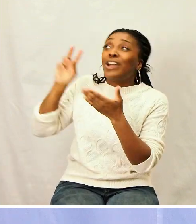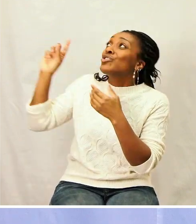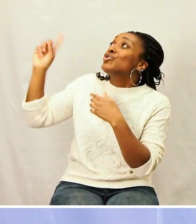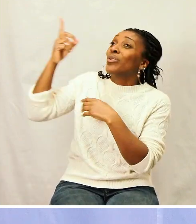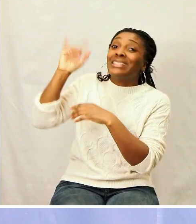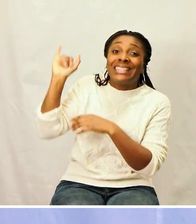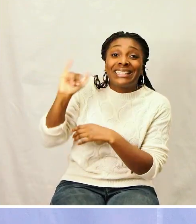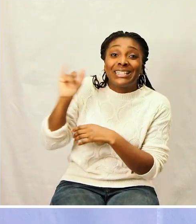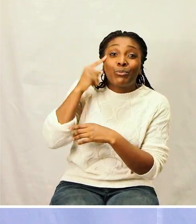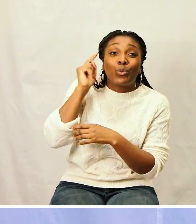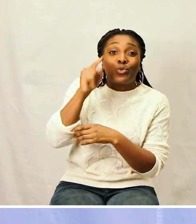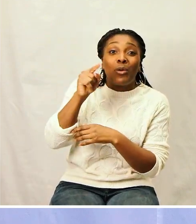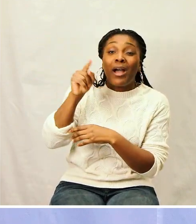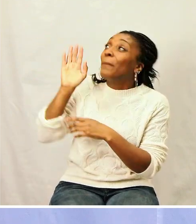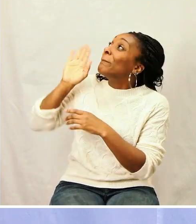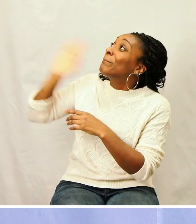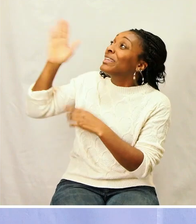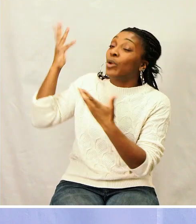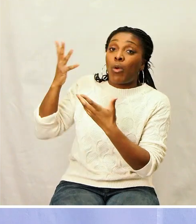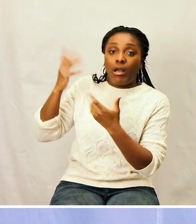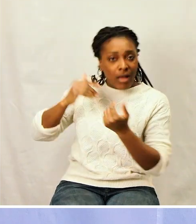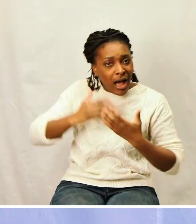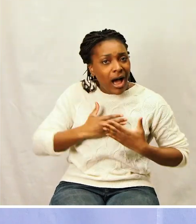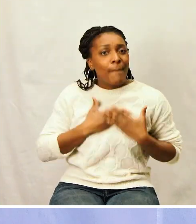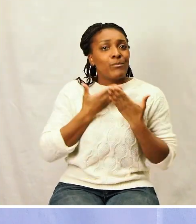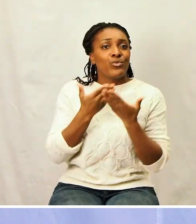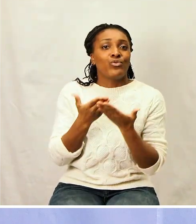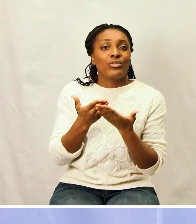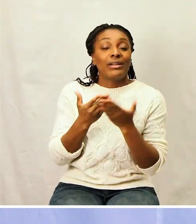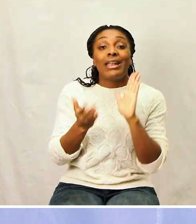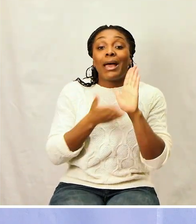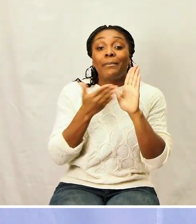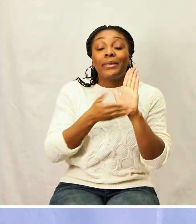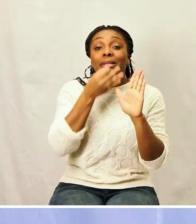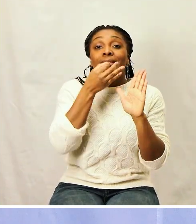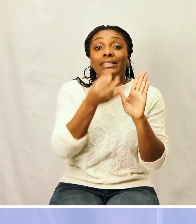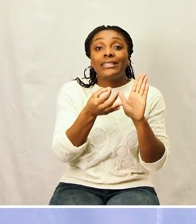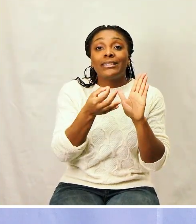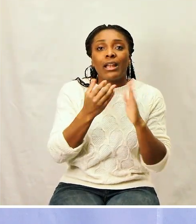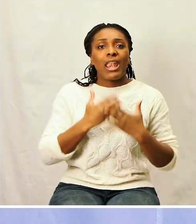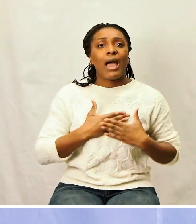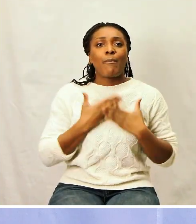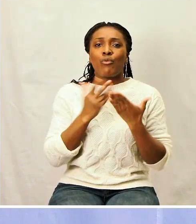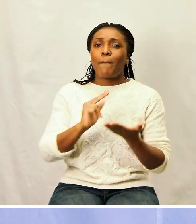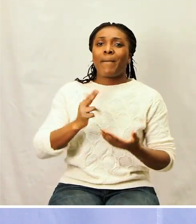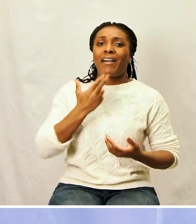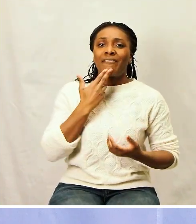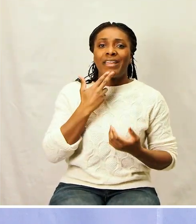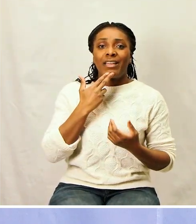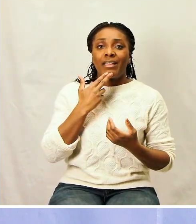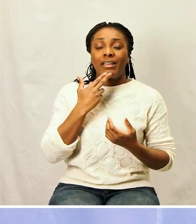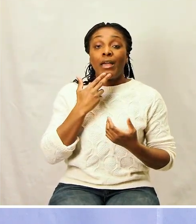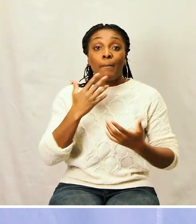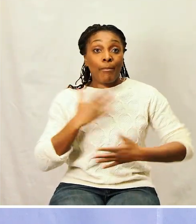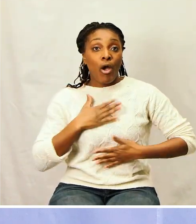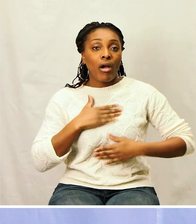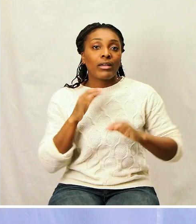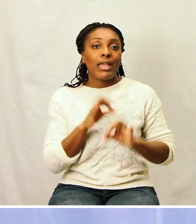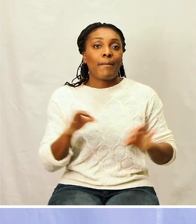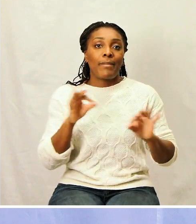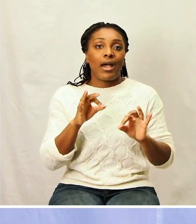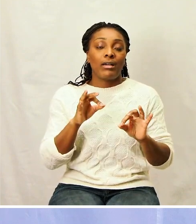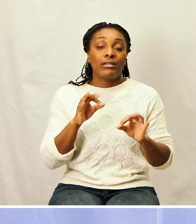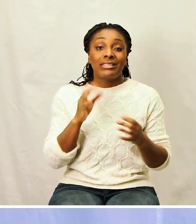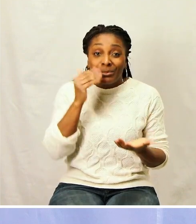dans ta vie sa vraie nature qui est l'amour en fait la Bible te dit que et bien l'amour parfait banit la crainte et on a besoin de connaître cet amour de